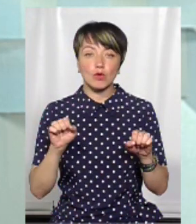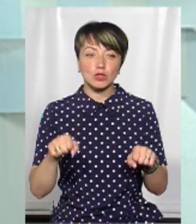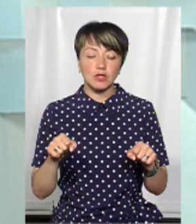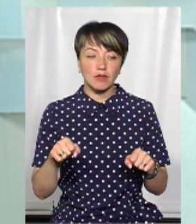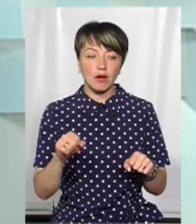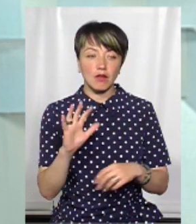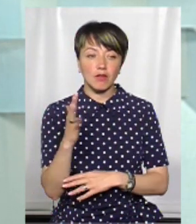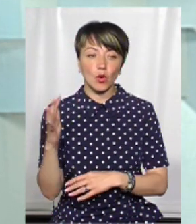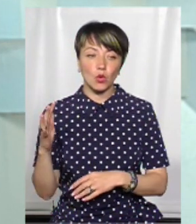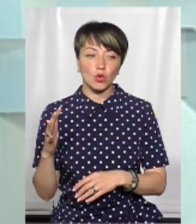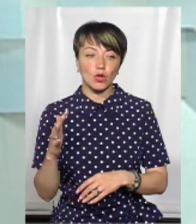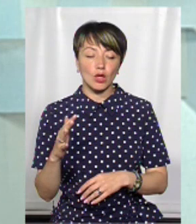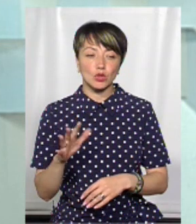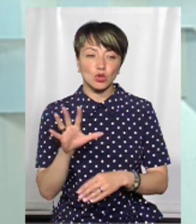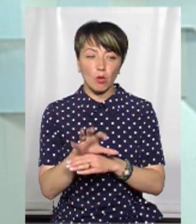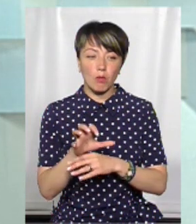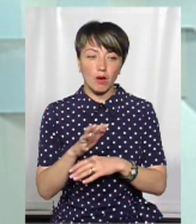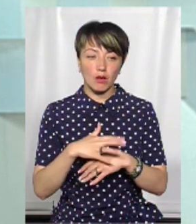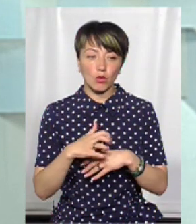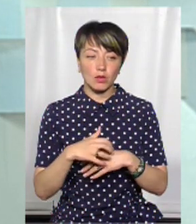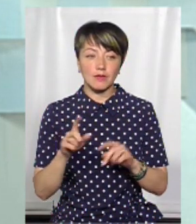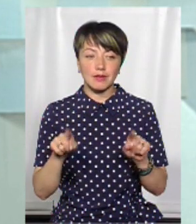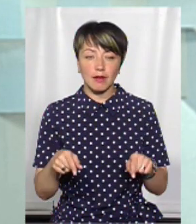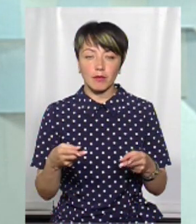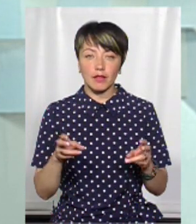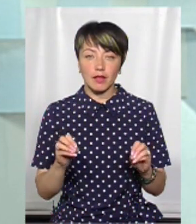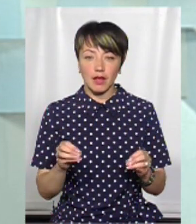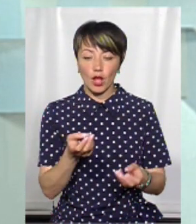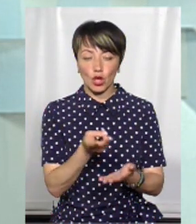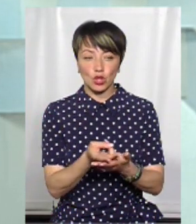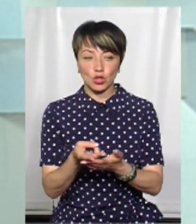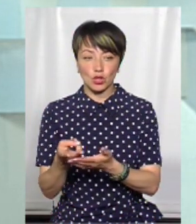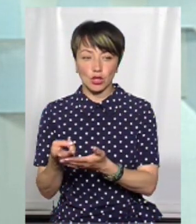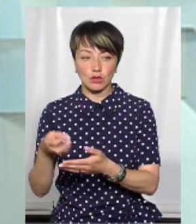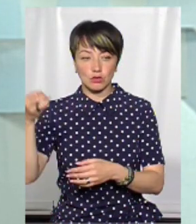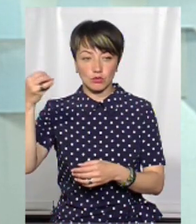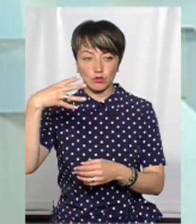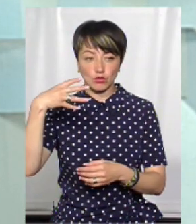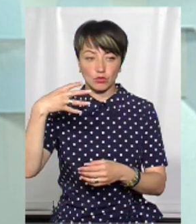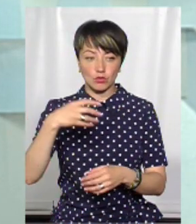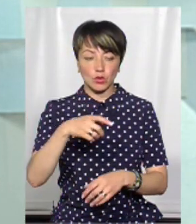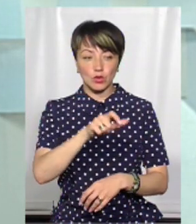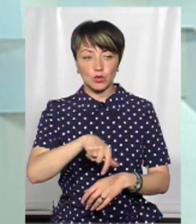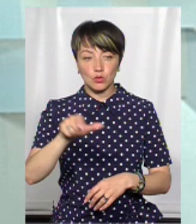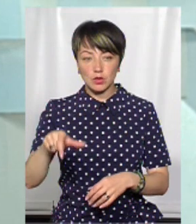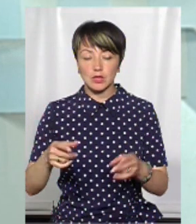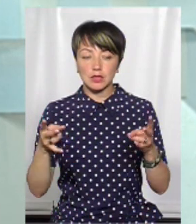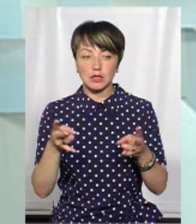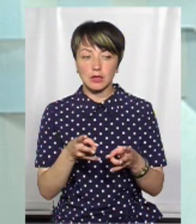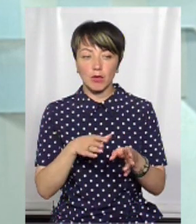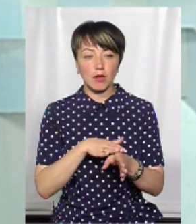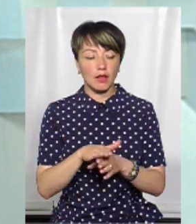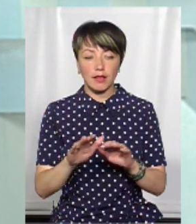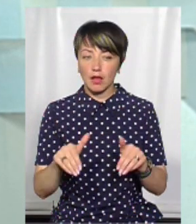вигул собак, котів, тут теж треба регулювати. Там, де лежать люди і приймають сонячні ванни, я б абсолютно